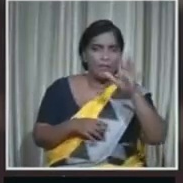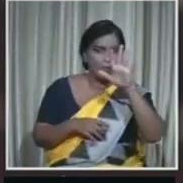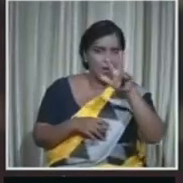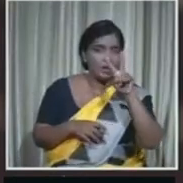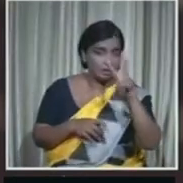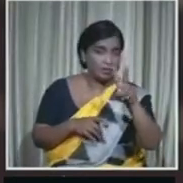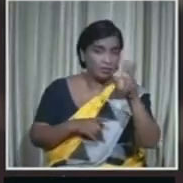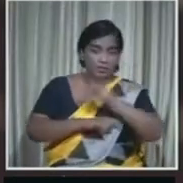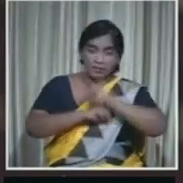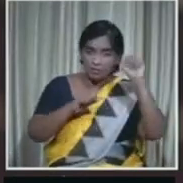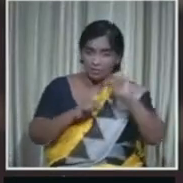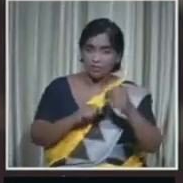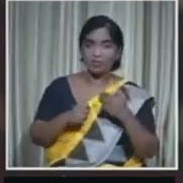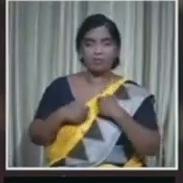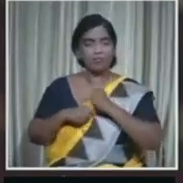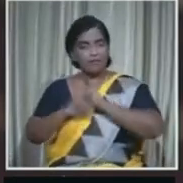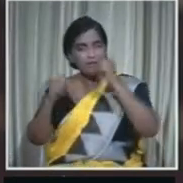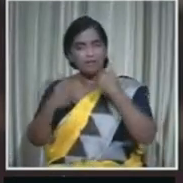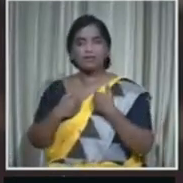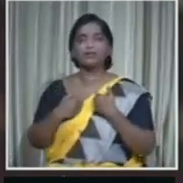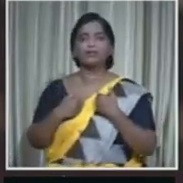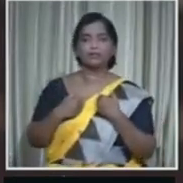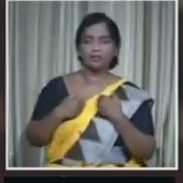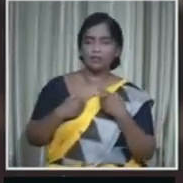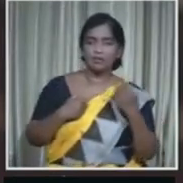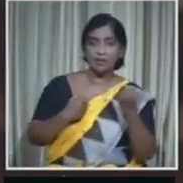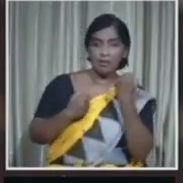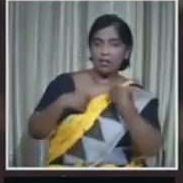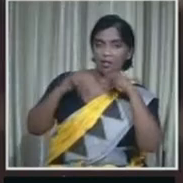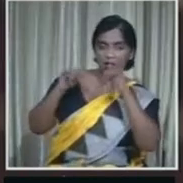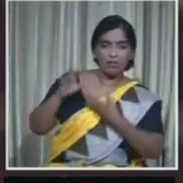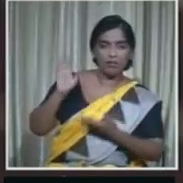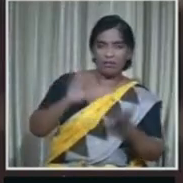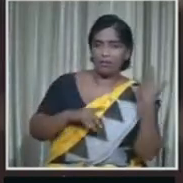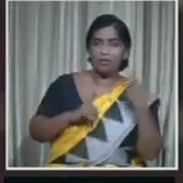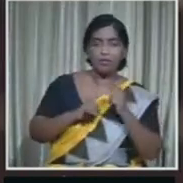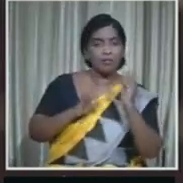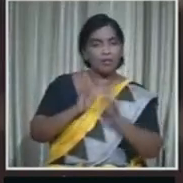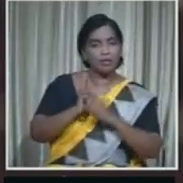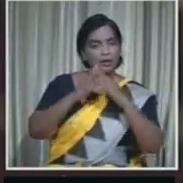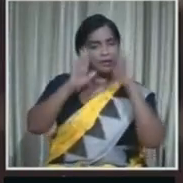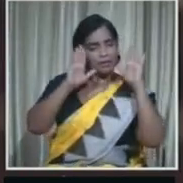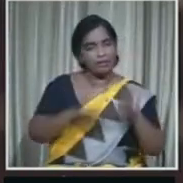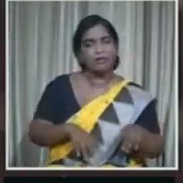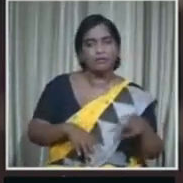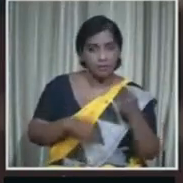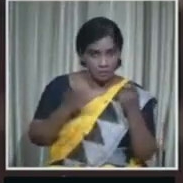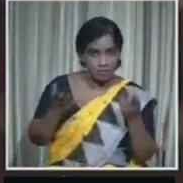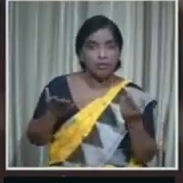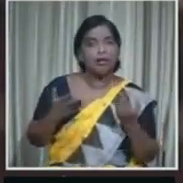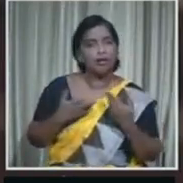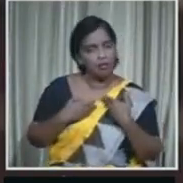කෙරුවා. අපි සටනක් කෙරුවා. ඔබතුමා බලය දාලා ගියේ නේ අරලිගහ මන්දිරේ හිටියා. නේද?